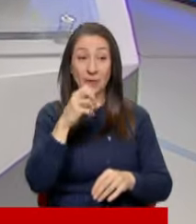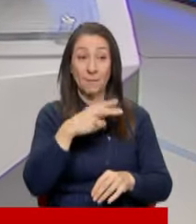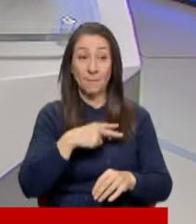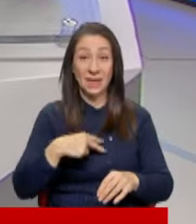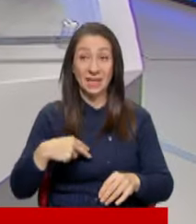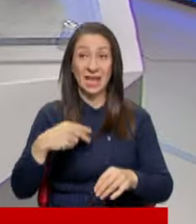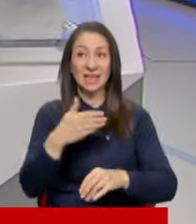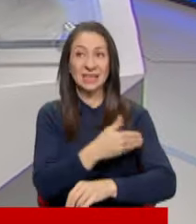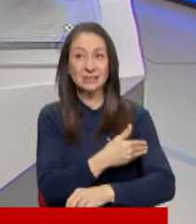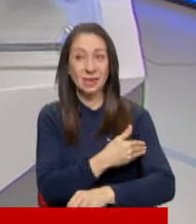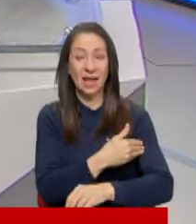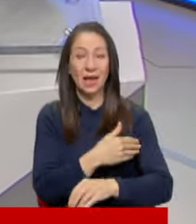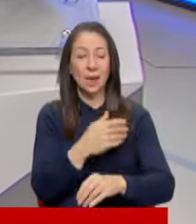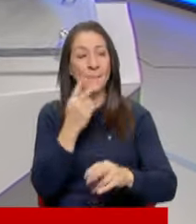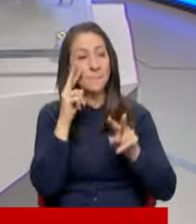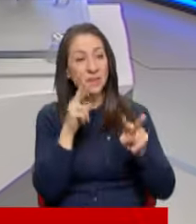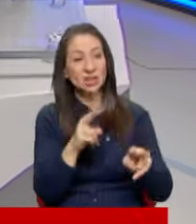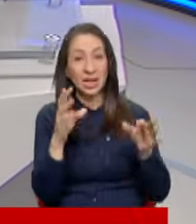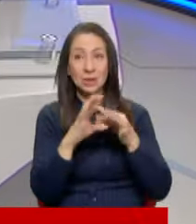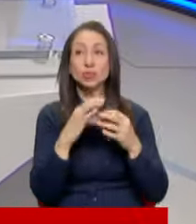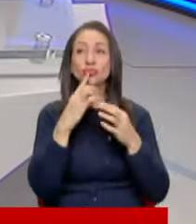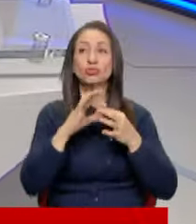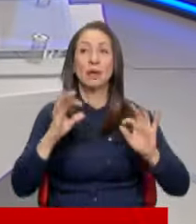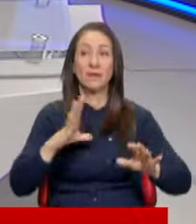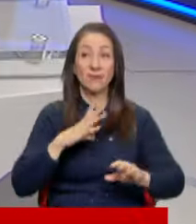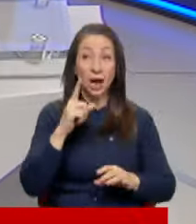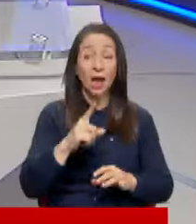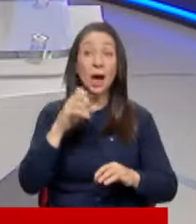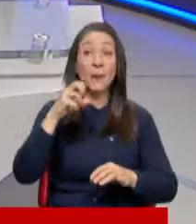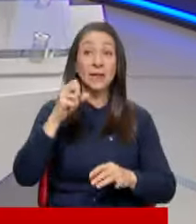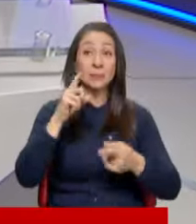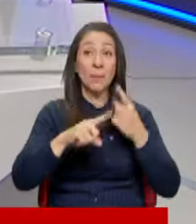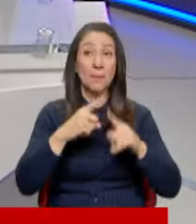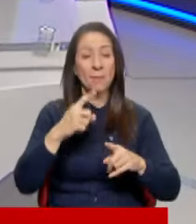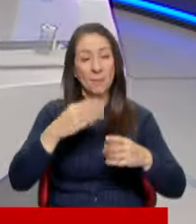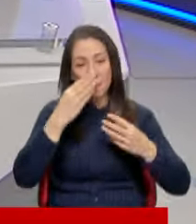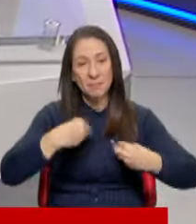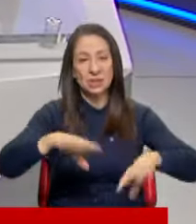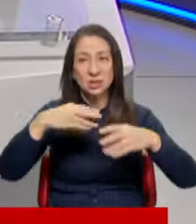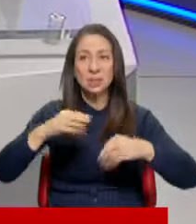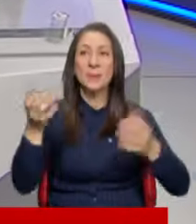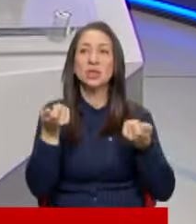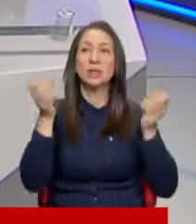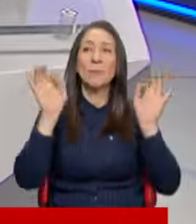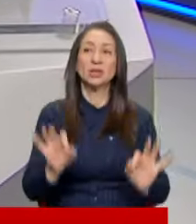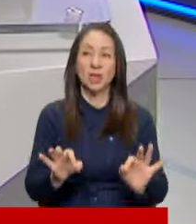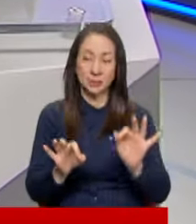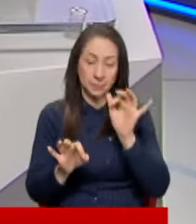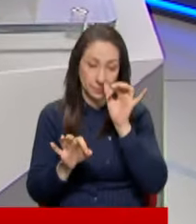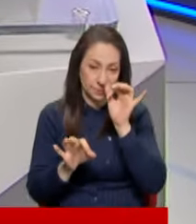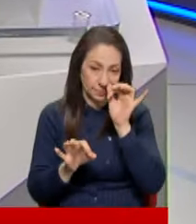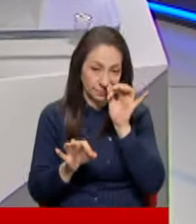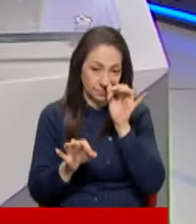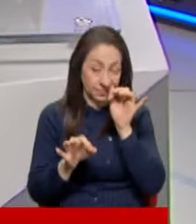belediye ve hizmete yaklaşımıyla ilgili sözleri var AK Parti siyaseti peşkeş çekmekle başlar dedi acaba